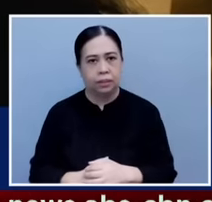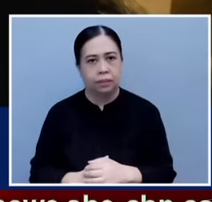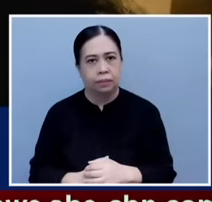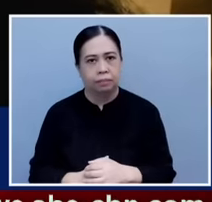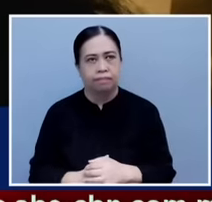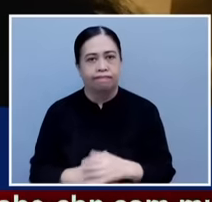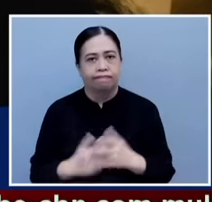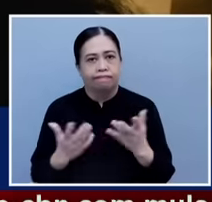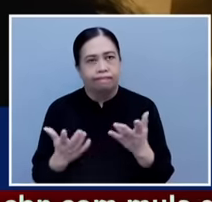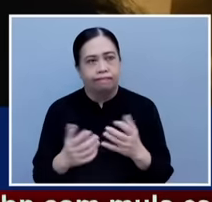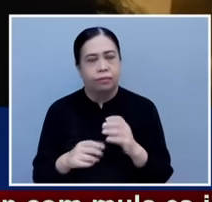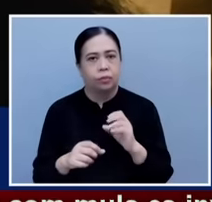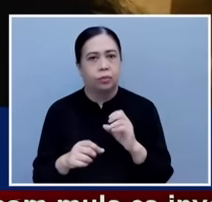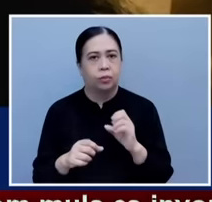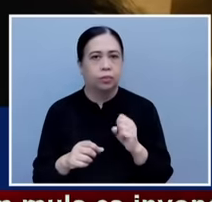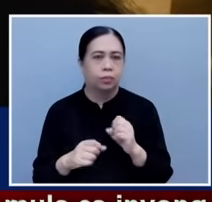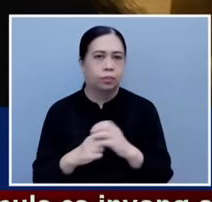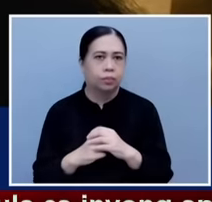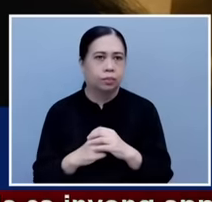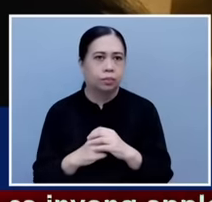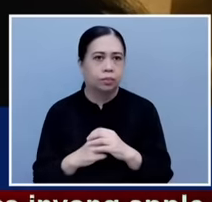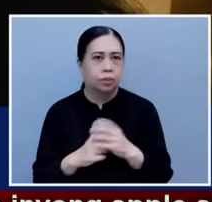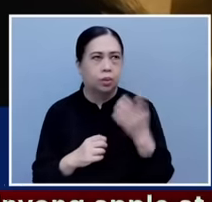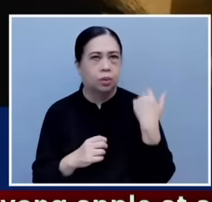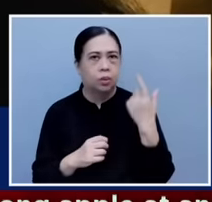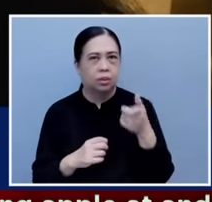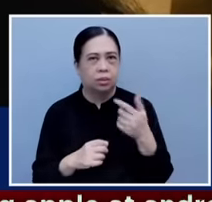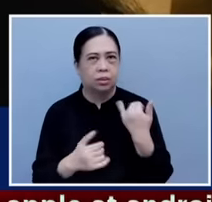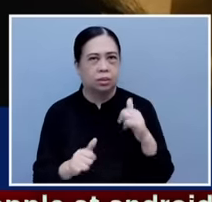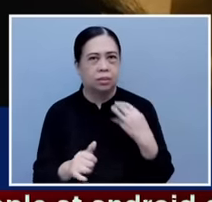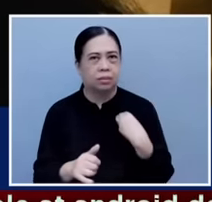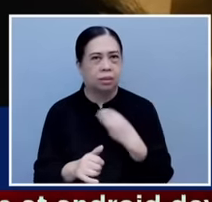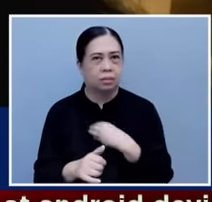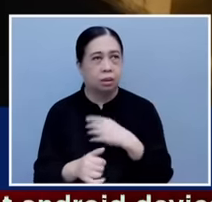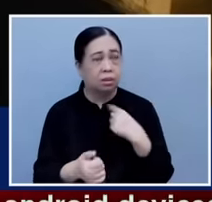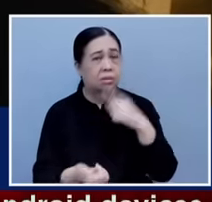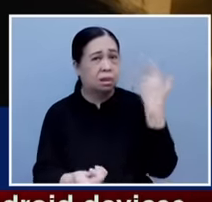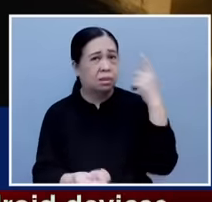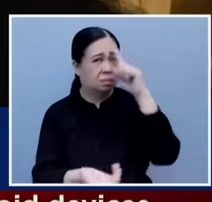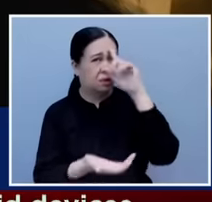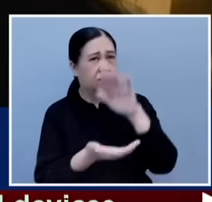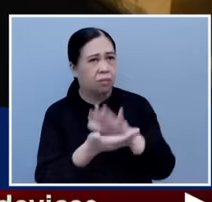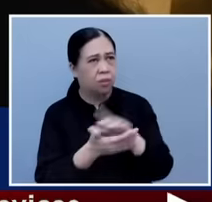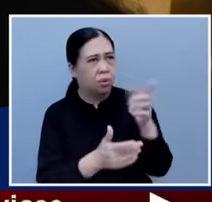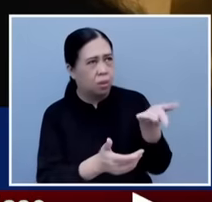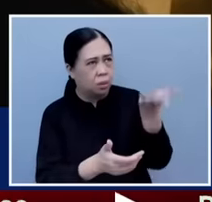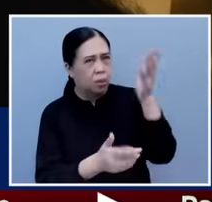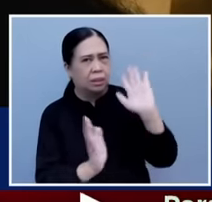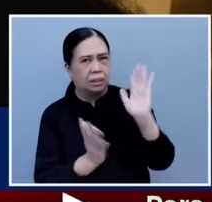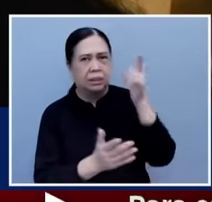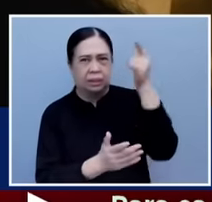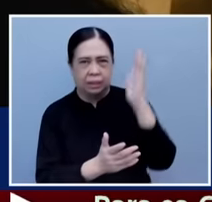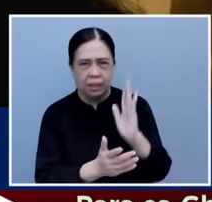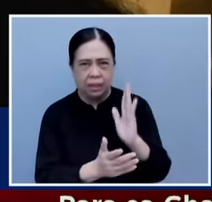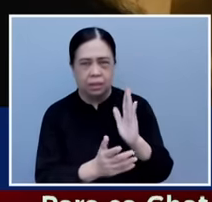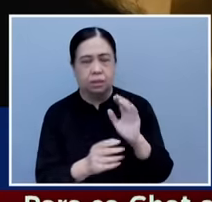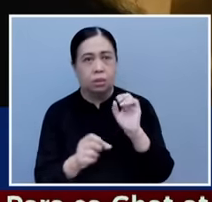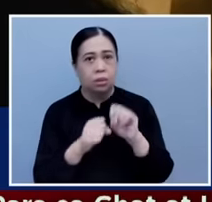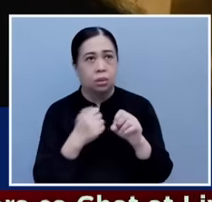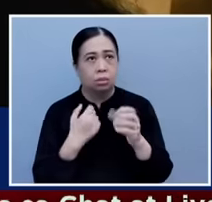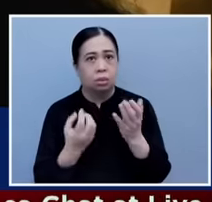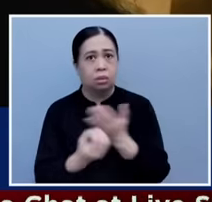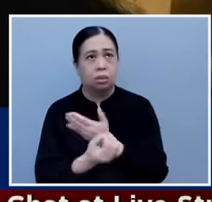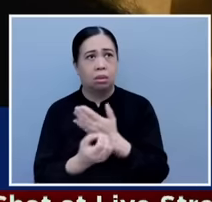nung nung nandun pa po ako kasi naniwala kami na Diyos namin yung si Senior Aguila. So kung matatanggalan kami